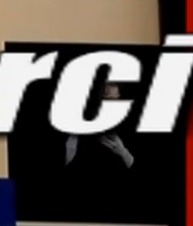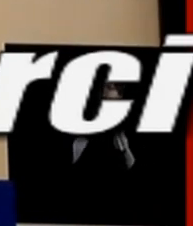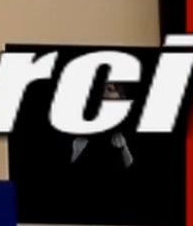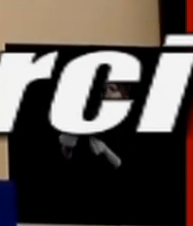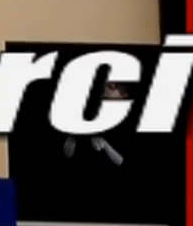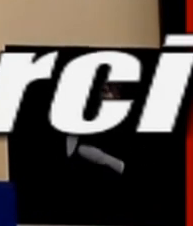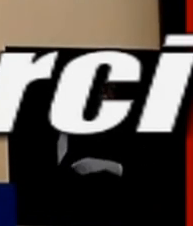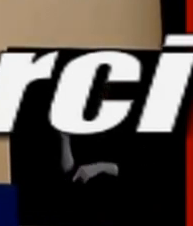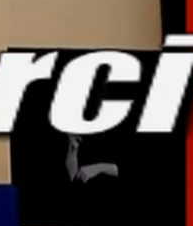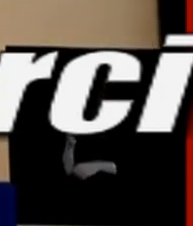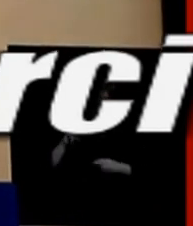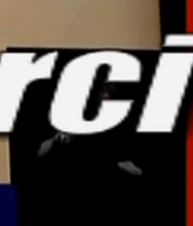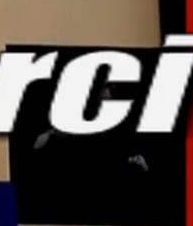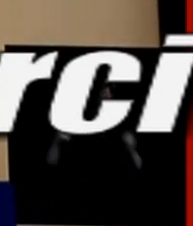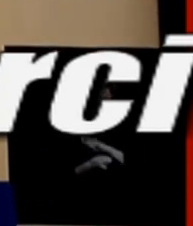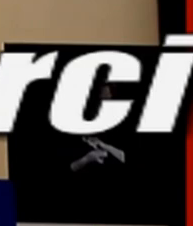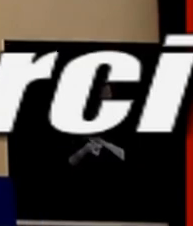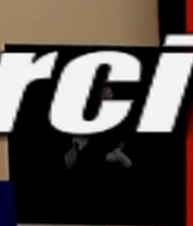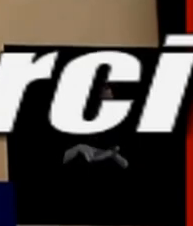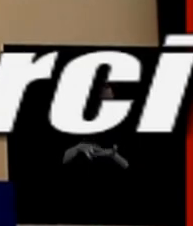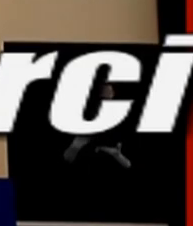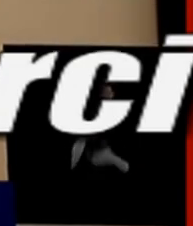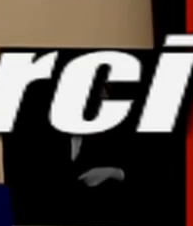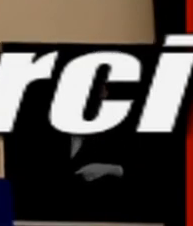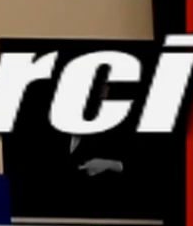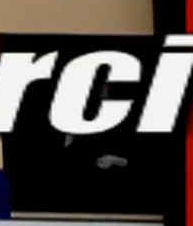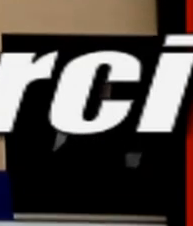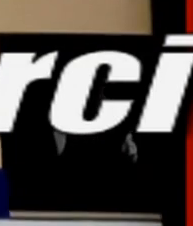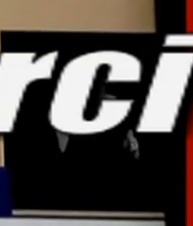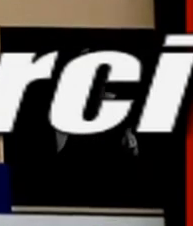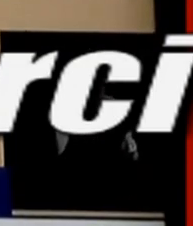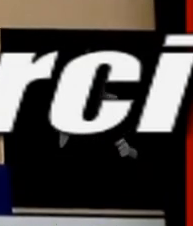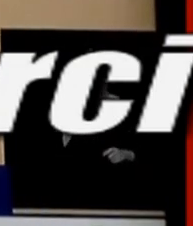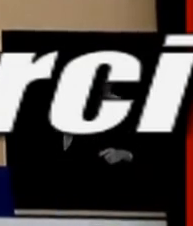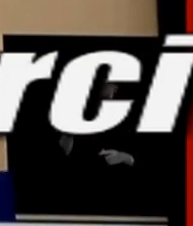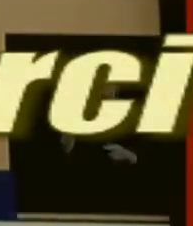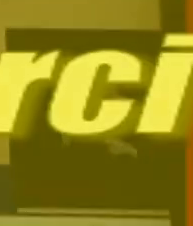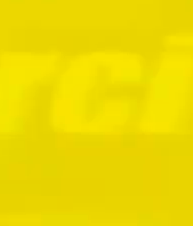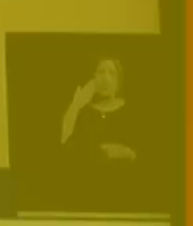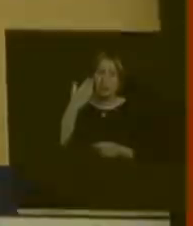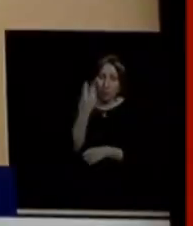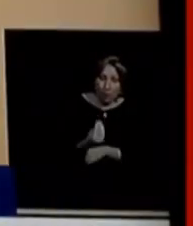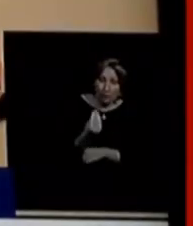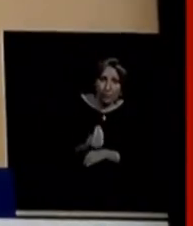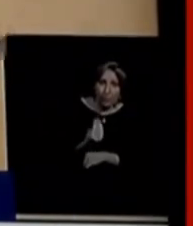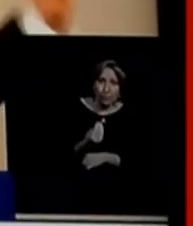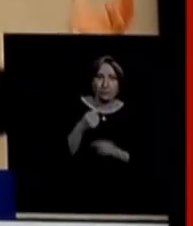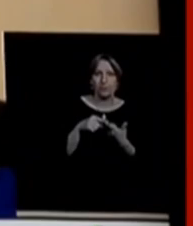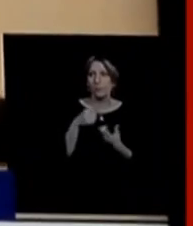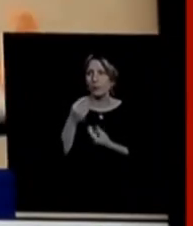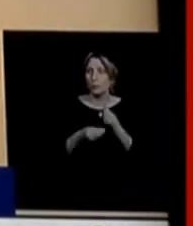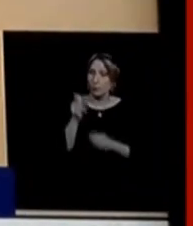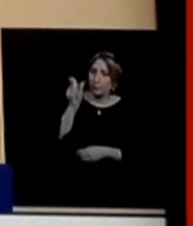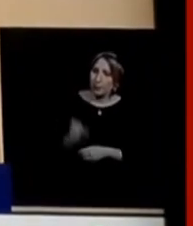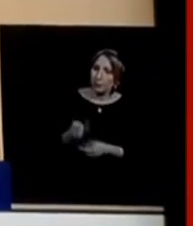voir différemment le quotidien et la réalité. C'est ce qui fait que quand on a un enfant dont on a à s'occuper, quand on a une personne qu'on a